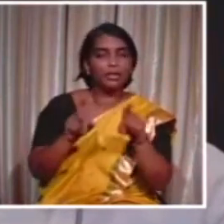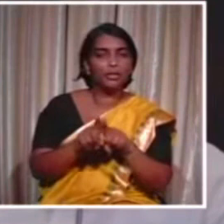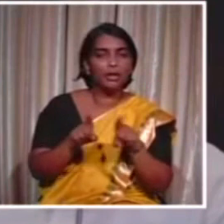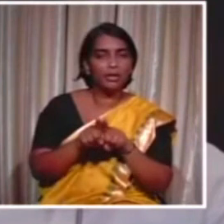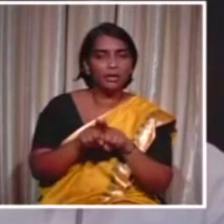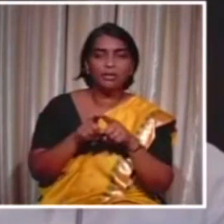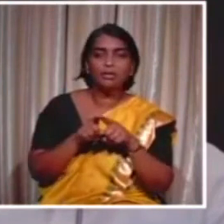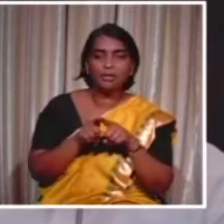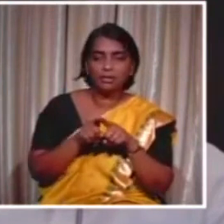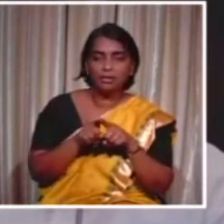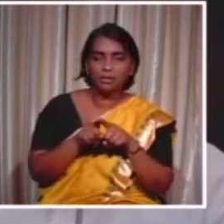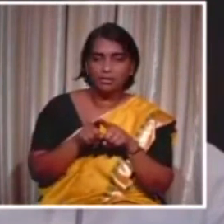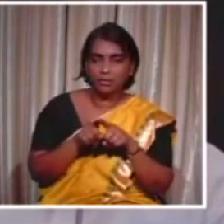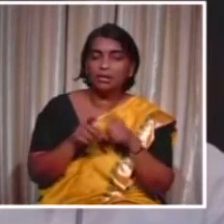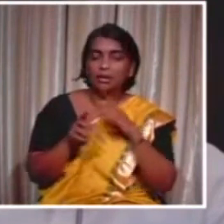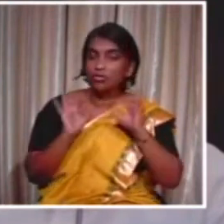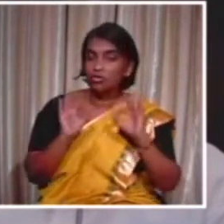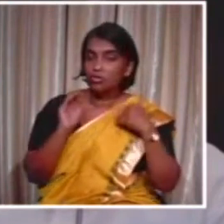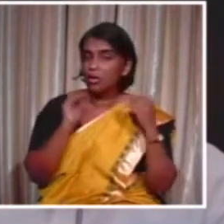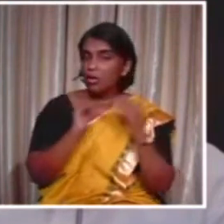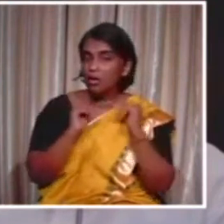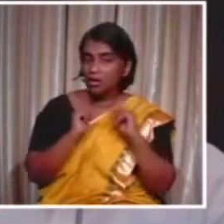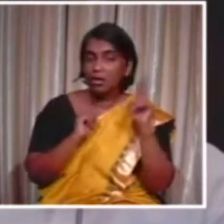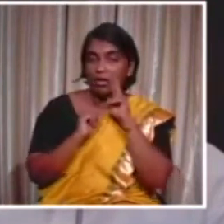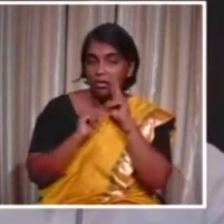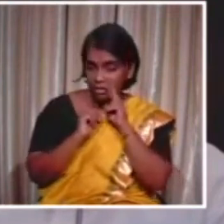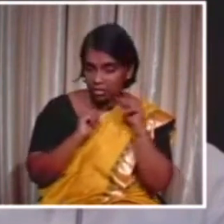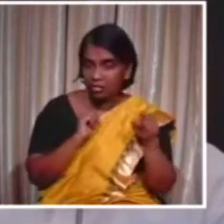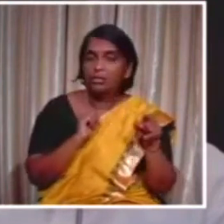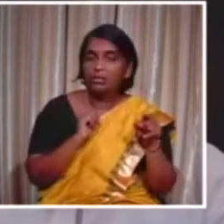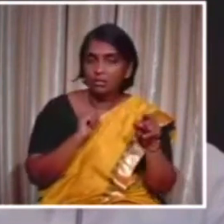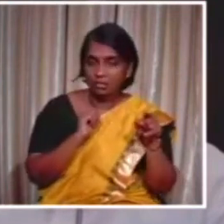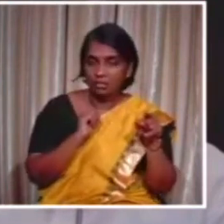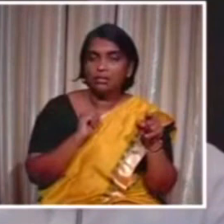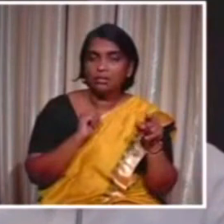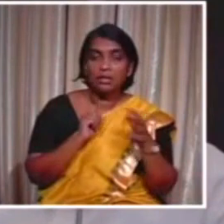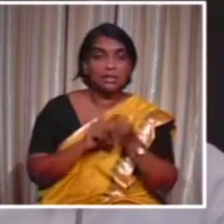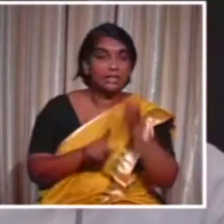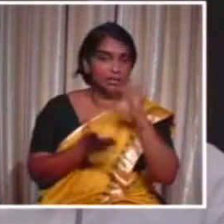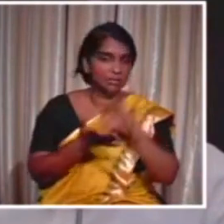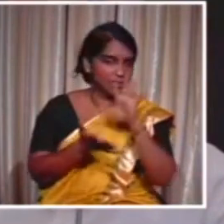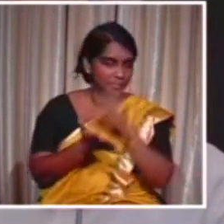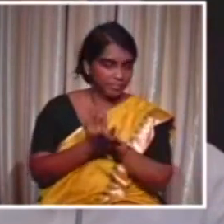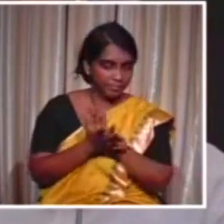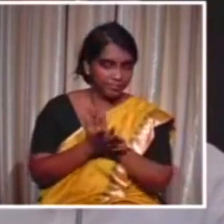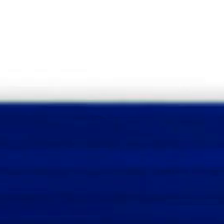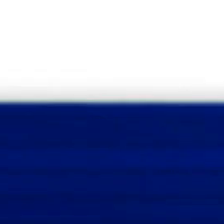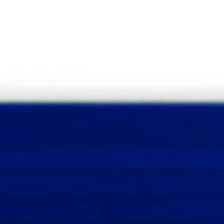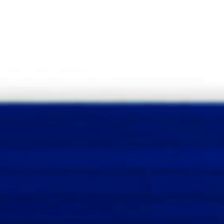tundan ageng. Apa yang susu bina kau udah? Erain Luis Kramasinga. Jangan aja butuh makalah di Hindu agatta. Mereka lebih tegi